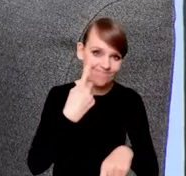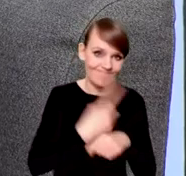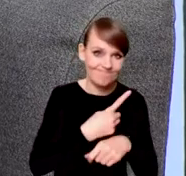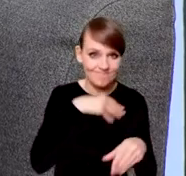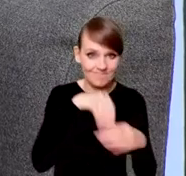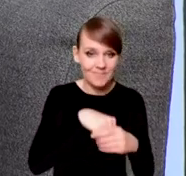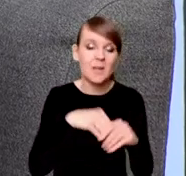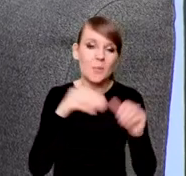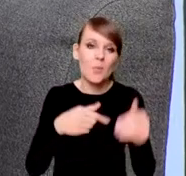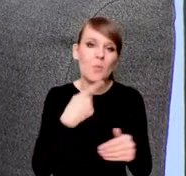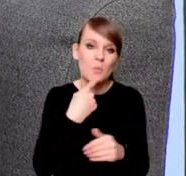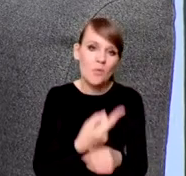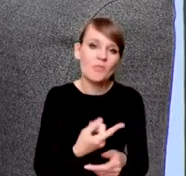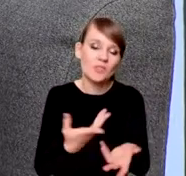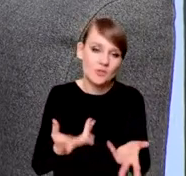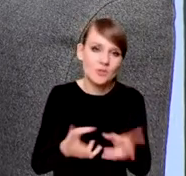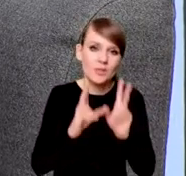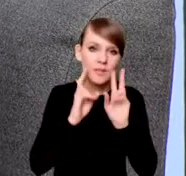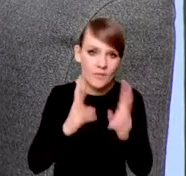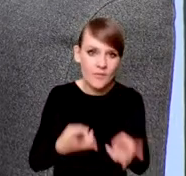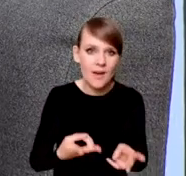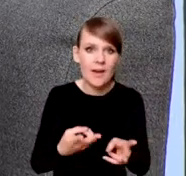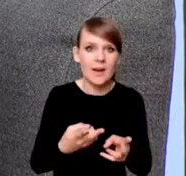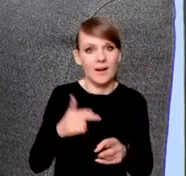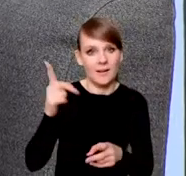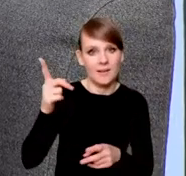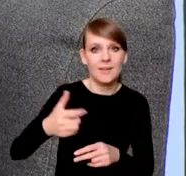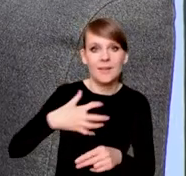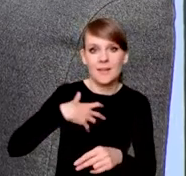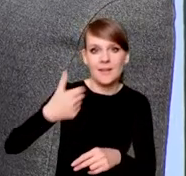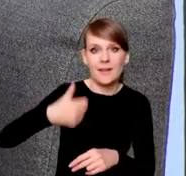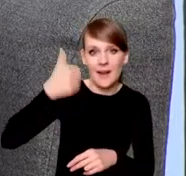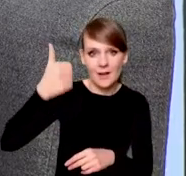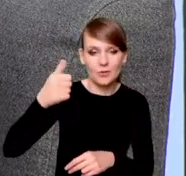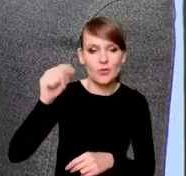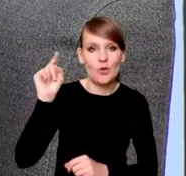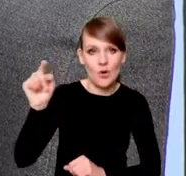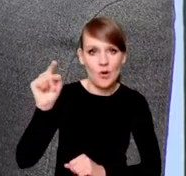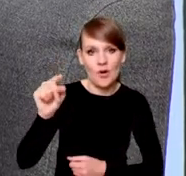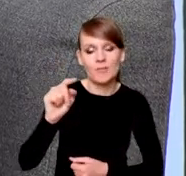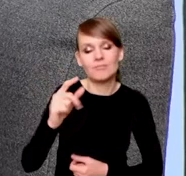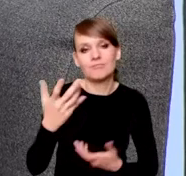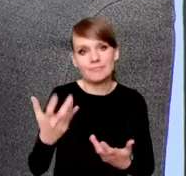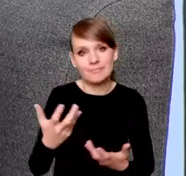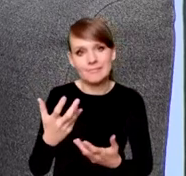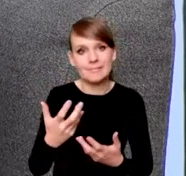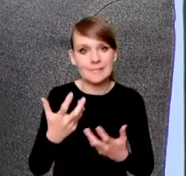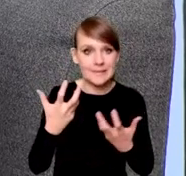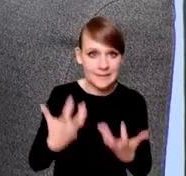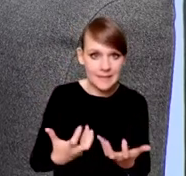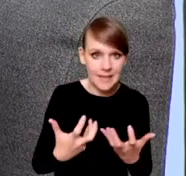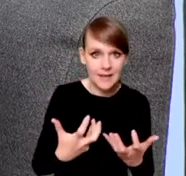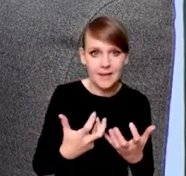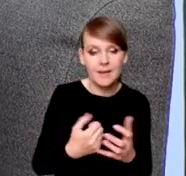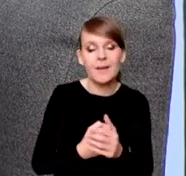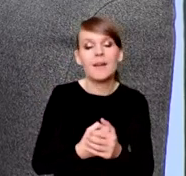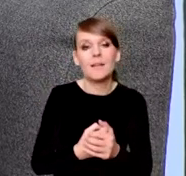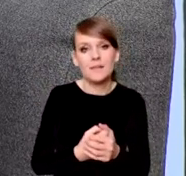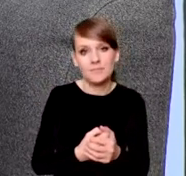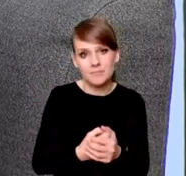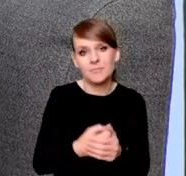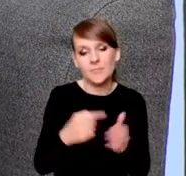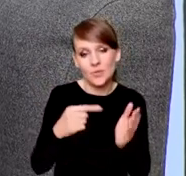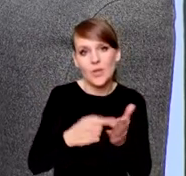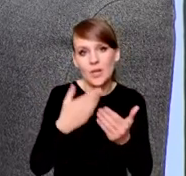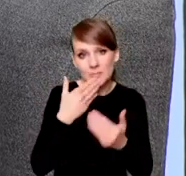ta iskra, o której pani profesor powiedziała, z góry idąca, to pewnie jest jakieś rozwiązanie, które ułatwiałoby